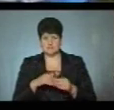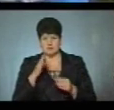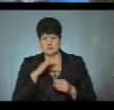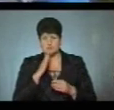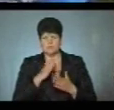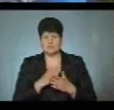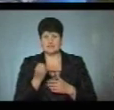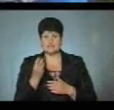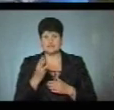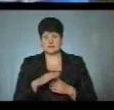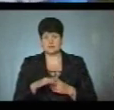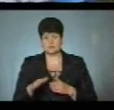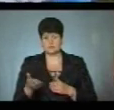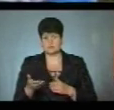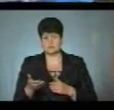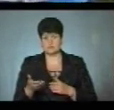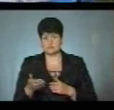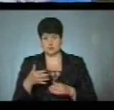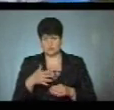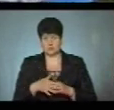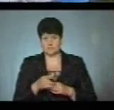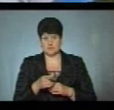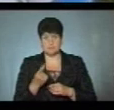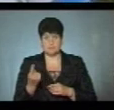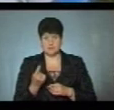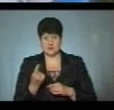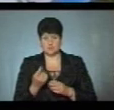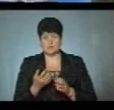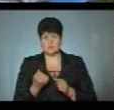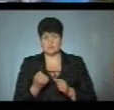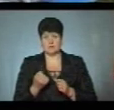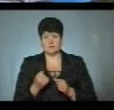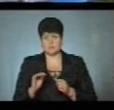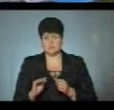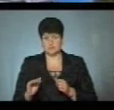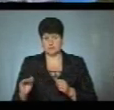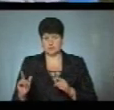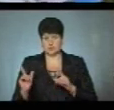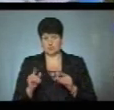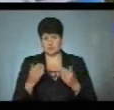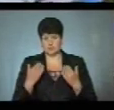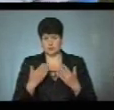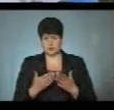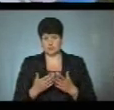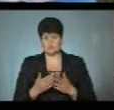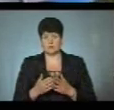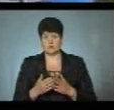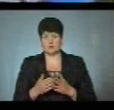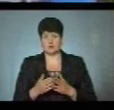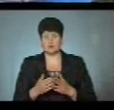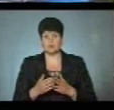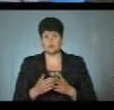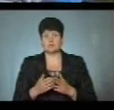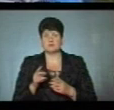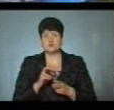12 діточок. Розумієте, Тернополь. Вони перше ділять заїсти, три маленькі кнопочки, їдуть на відпочинок. Потім решту, розумієте.